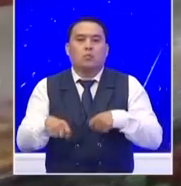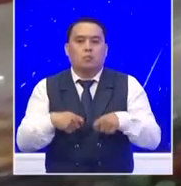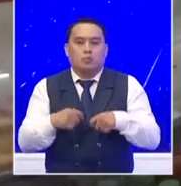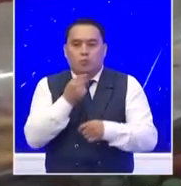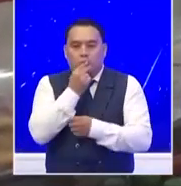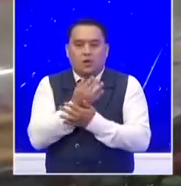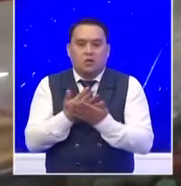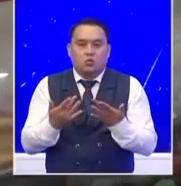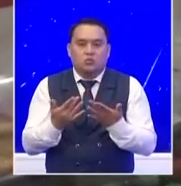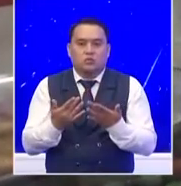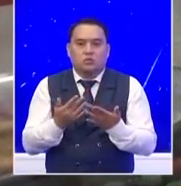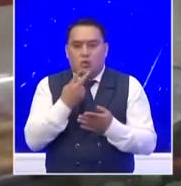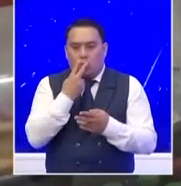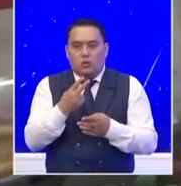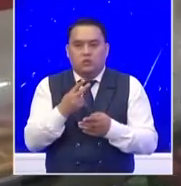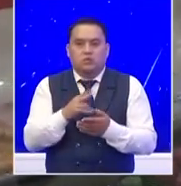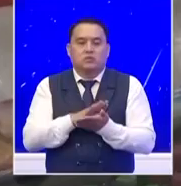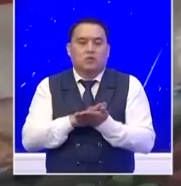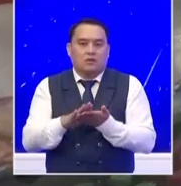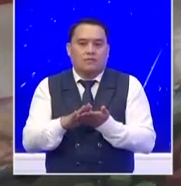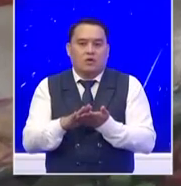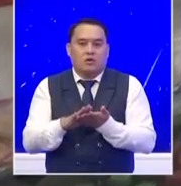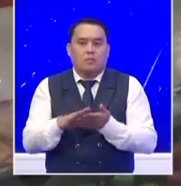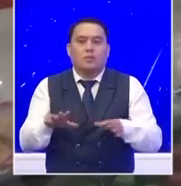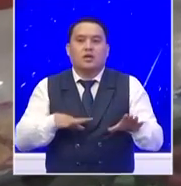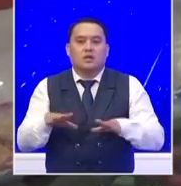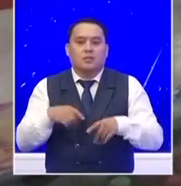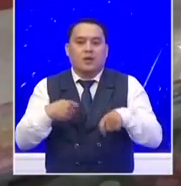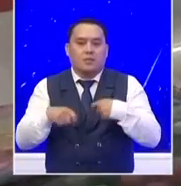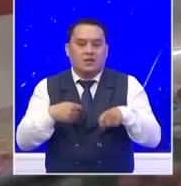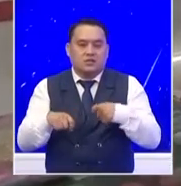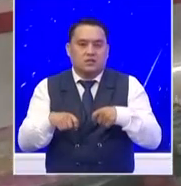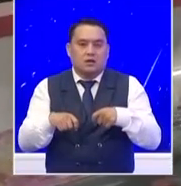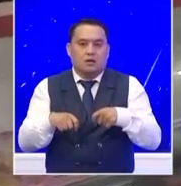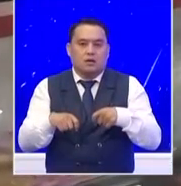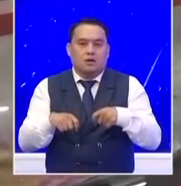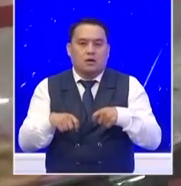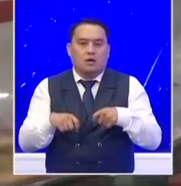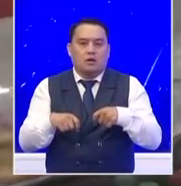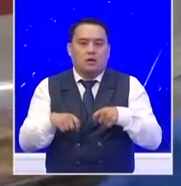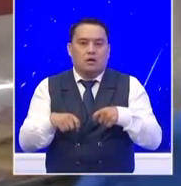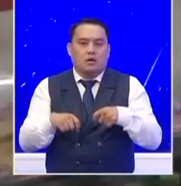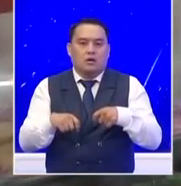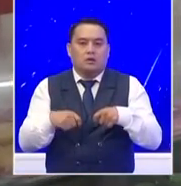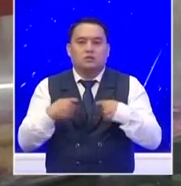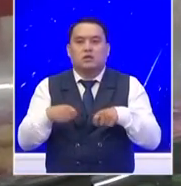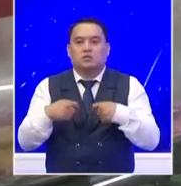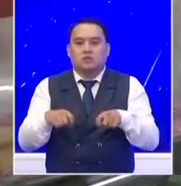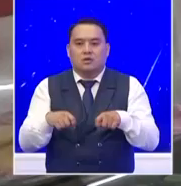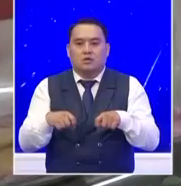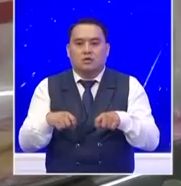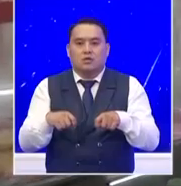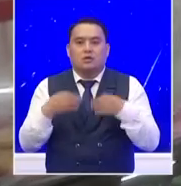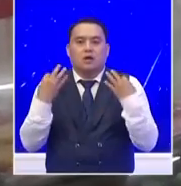жерде? Это чисто продовольственный, ой, промышленный. Вот, пожалуйста, вот сатып жатырмын.